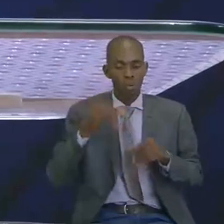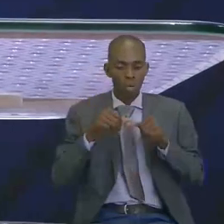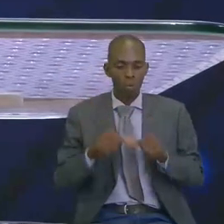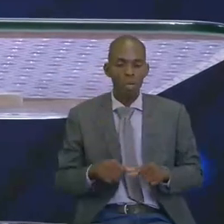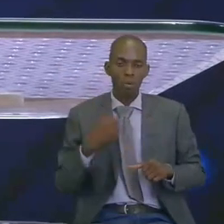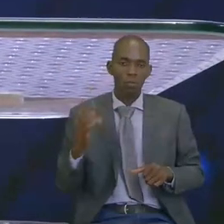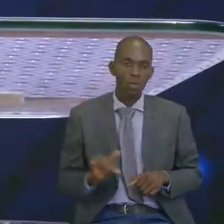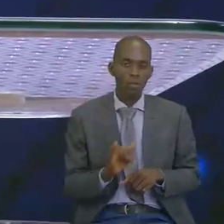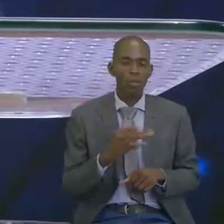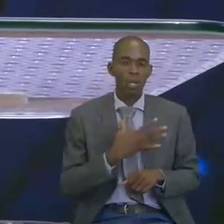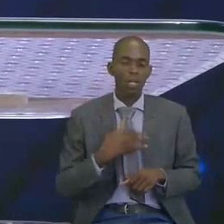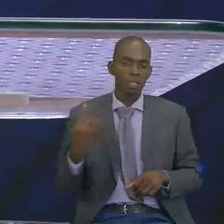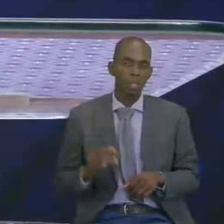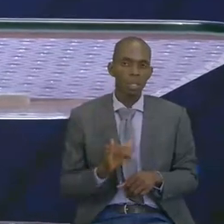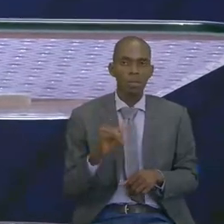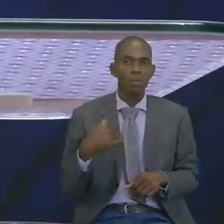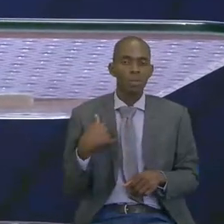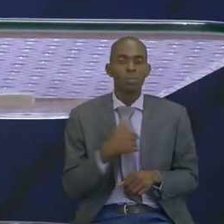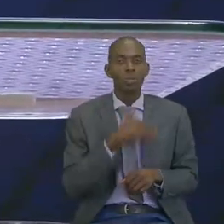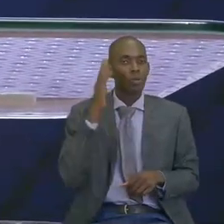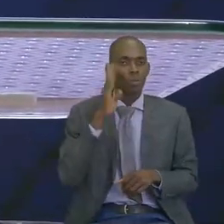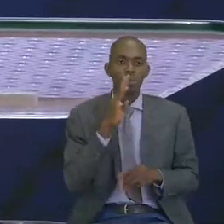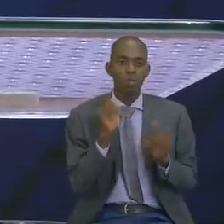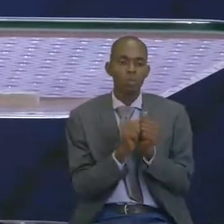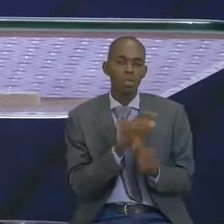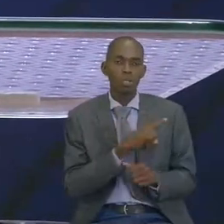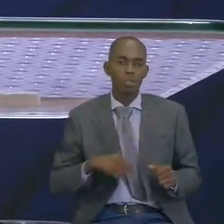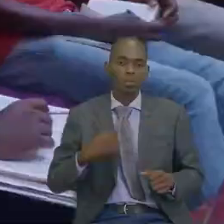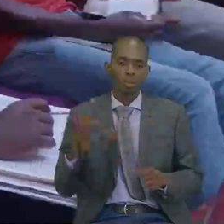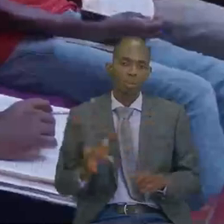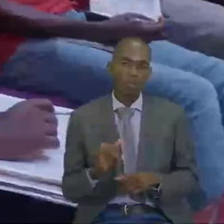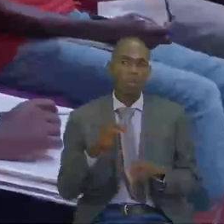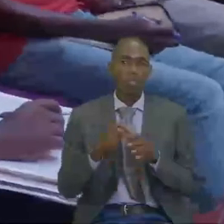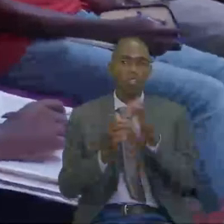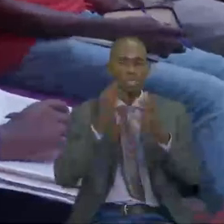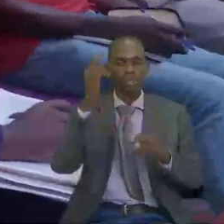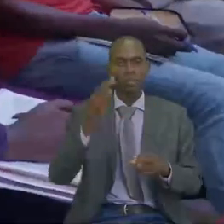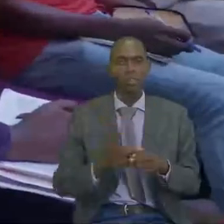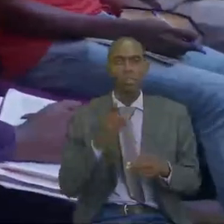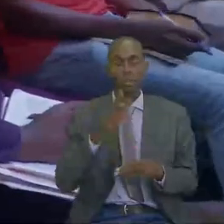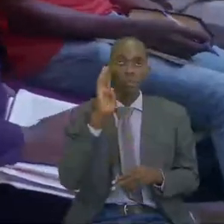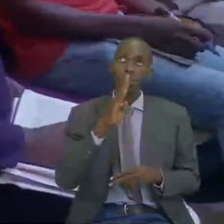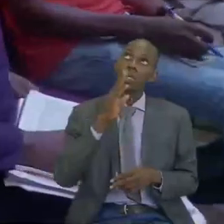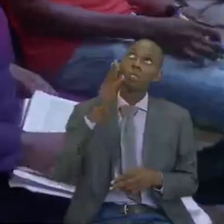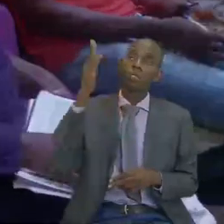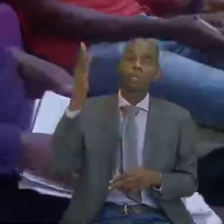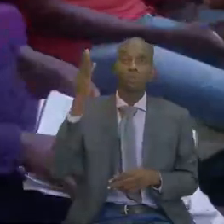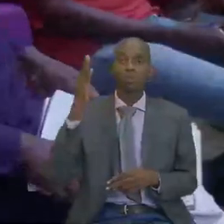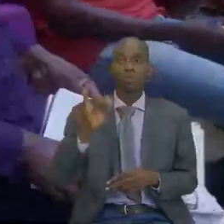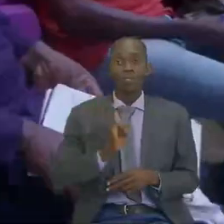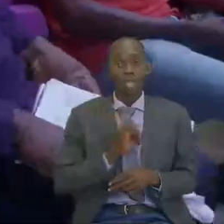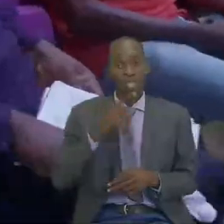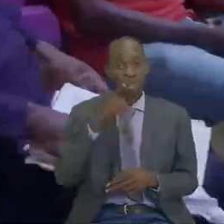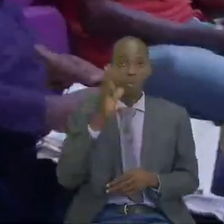vont demeurer pour toujours. Je serai avec le Seigneur éternellement au nom de Jésus. Tu